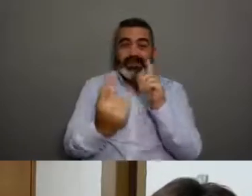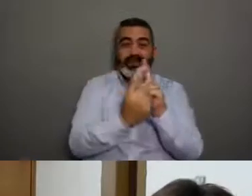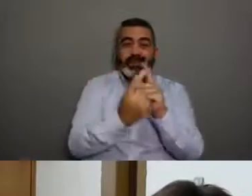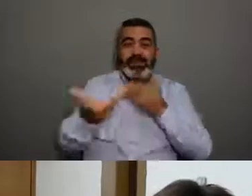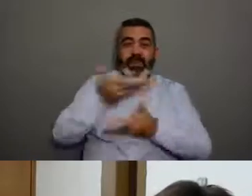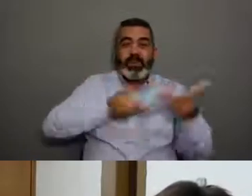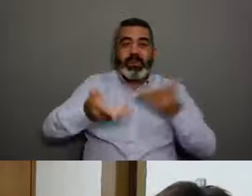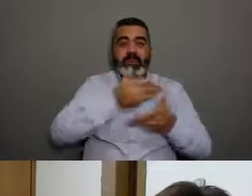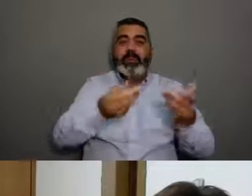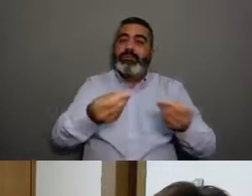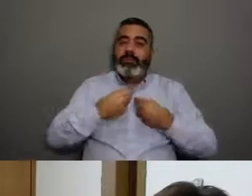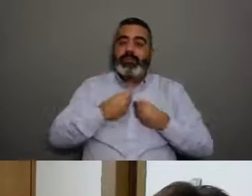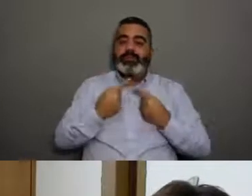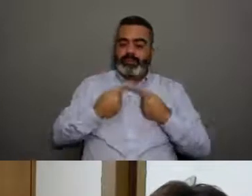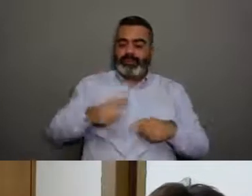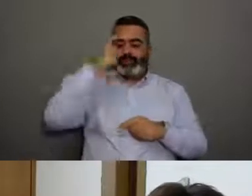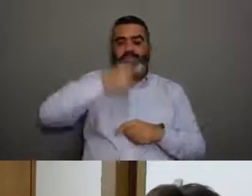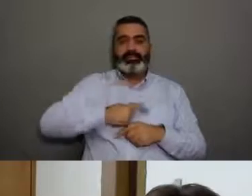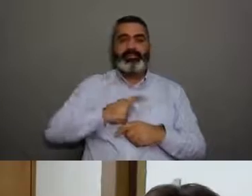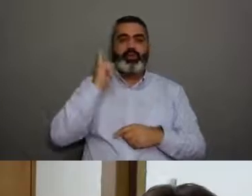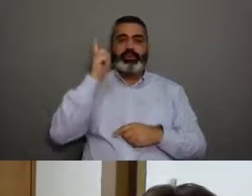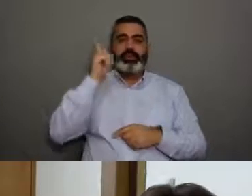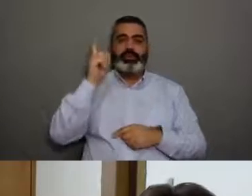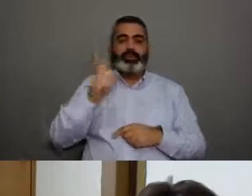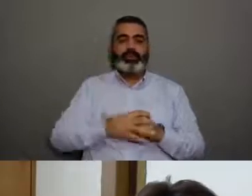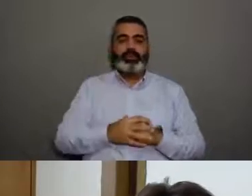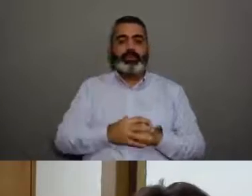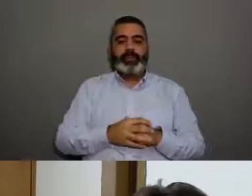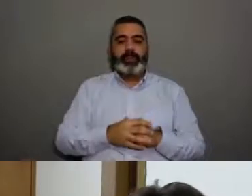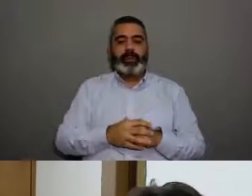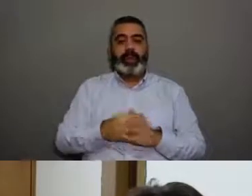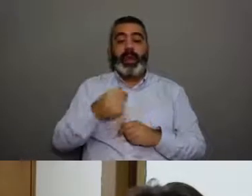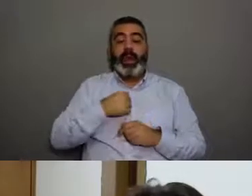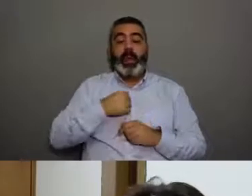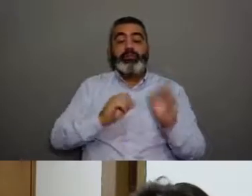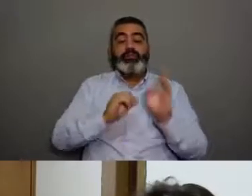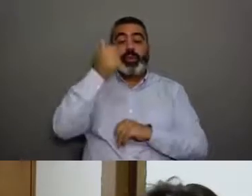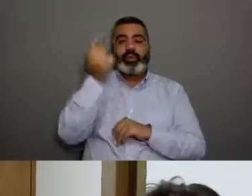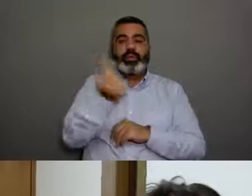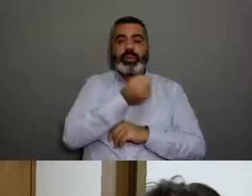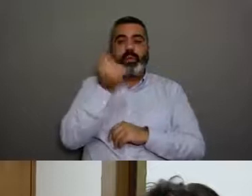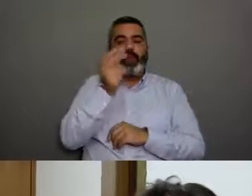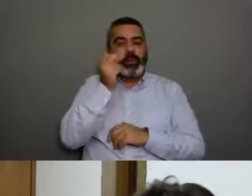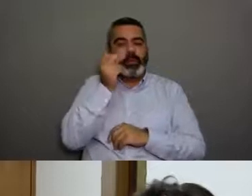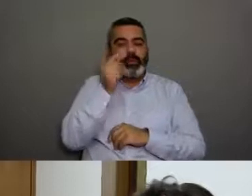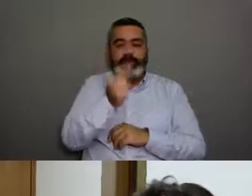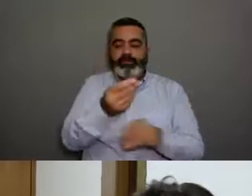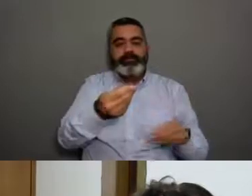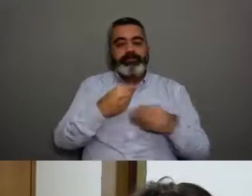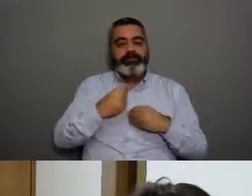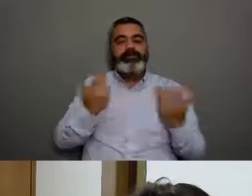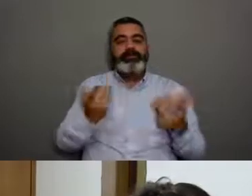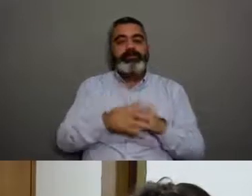και η μοναδικότητά μας. Όμως έμεινα πάρα πολύ στο πρώτο ντοκιμαντέρ, στην περιπλάνηση